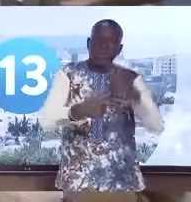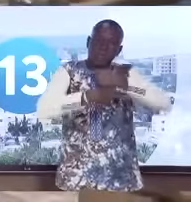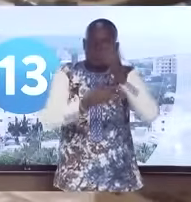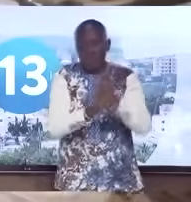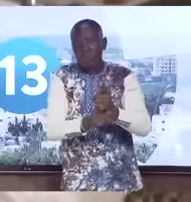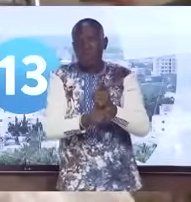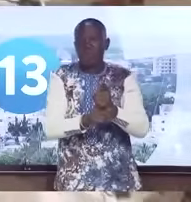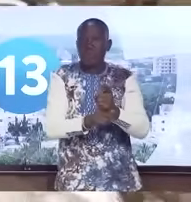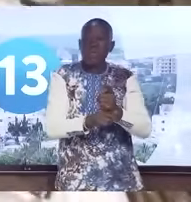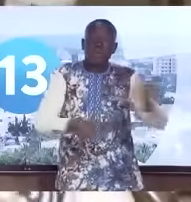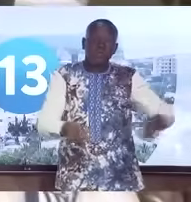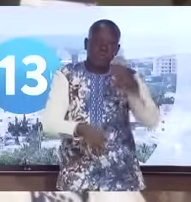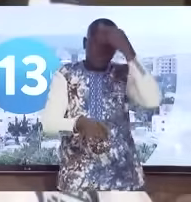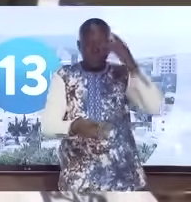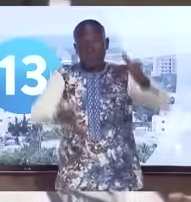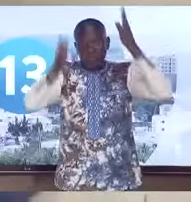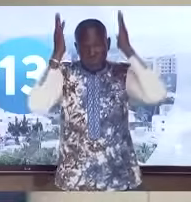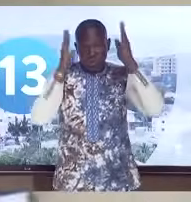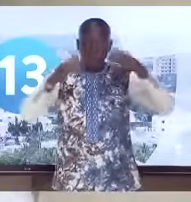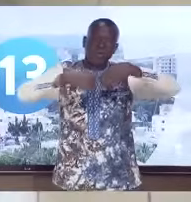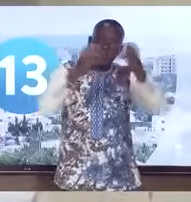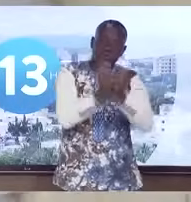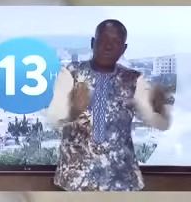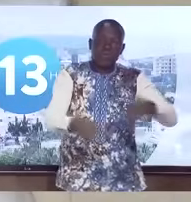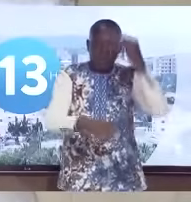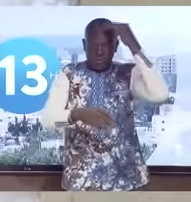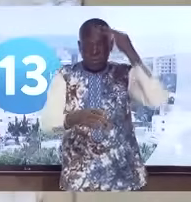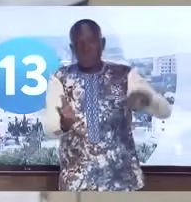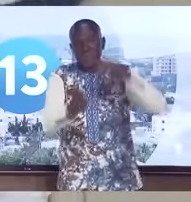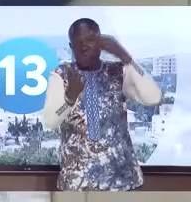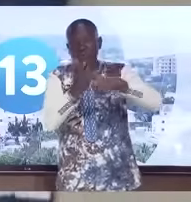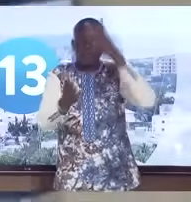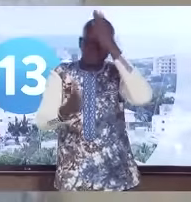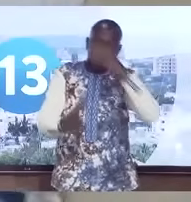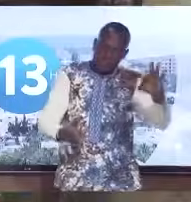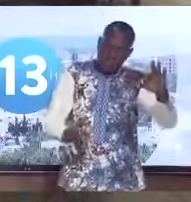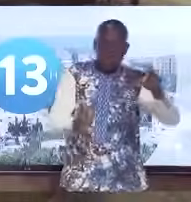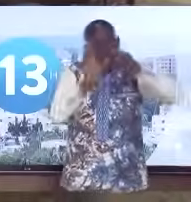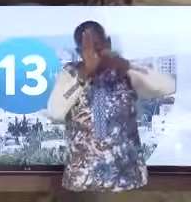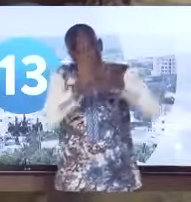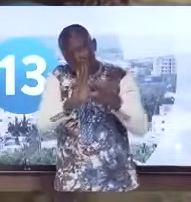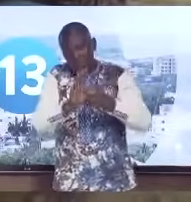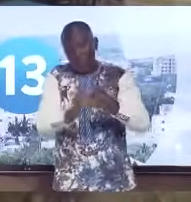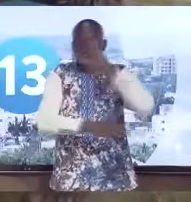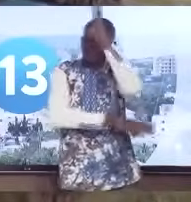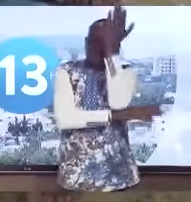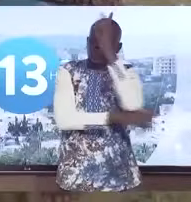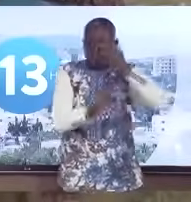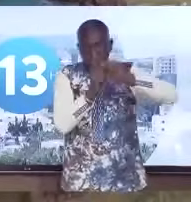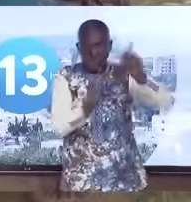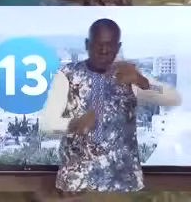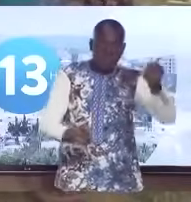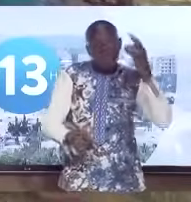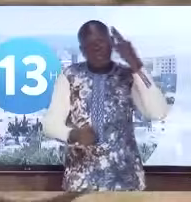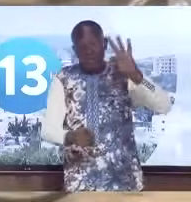Cette mesure gouvernementale prévoit le kit des semences à 1 000 francs CFA, sauf le soja à 2 000, le niébé est remis gratuitement aux femmes, et le